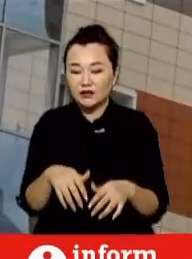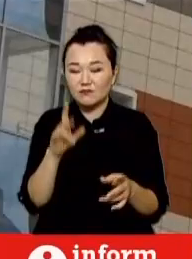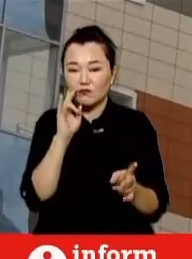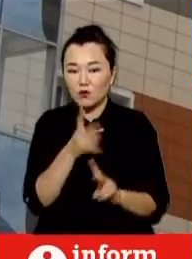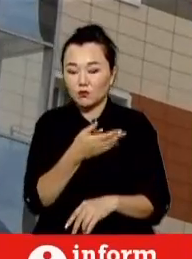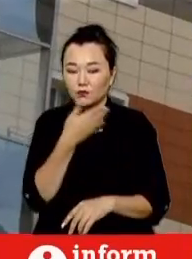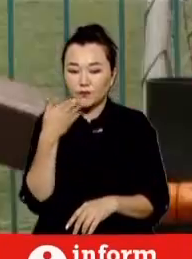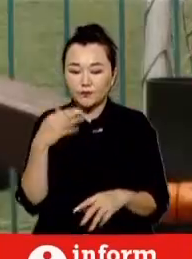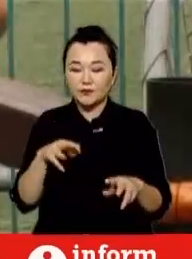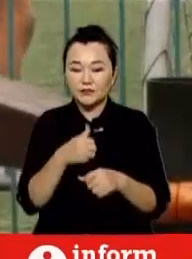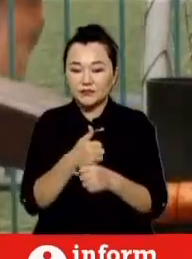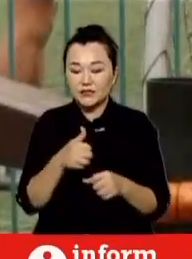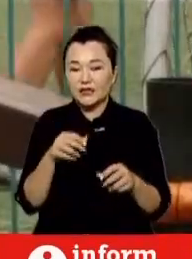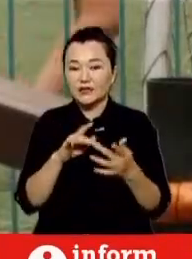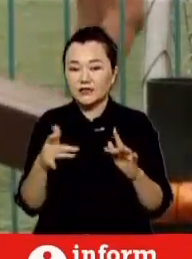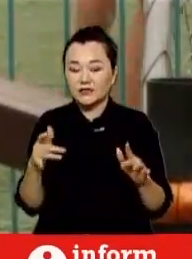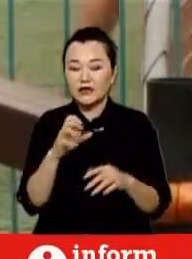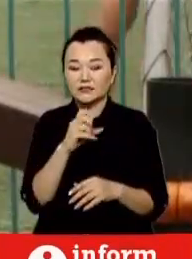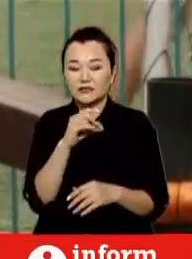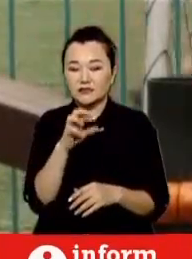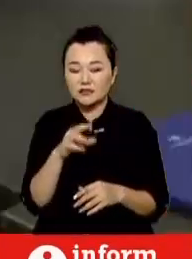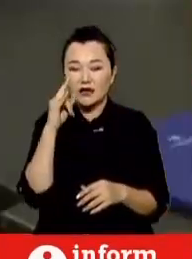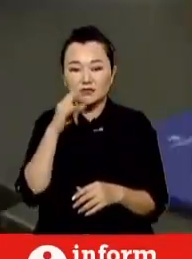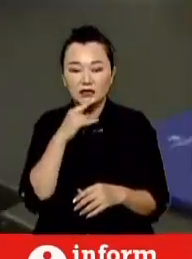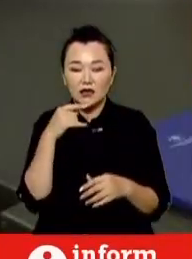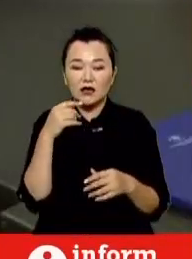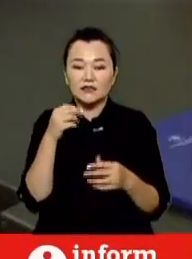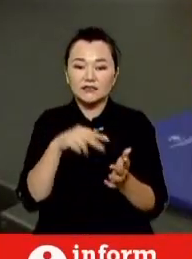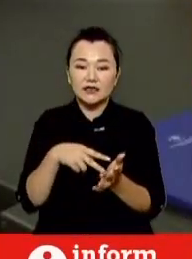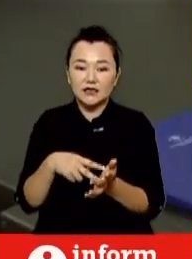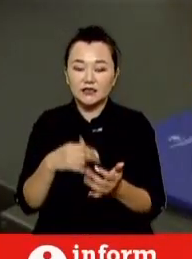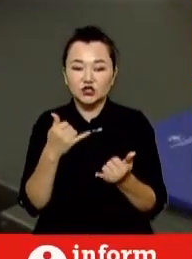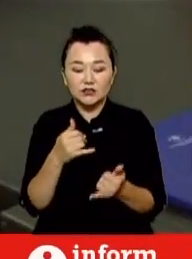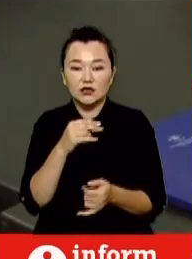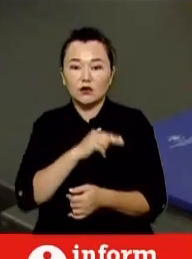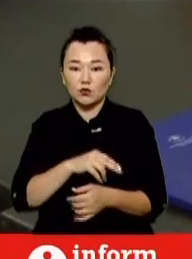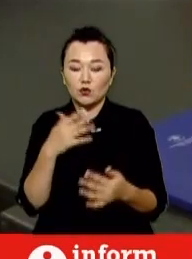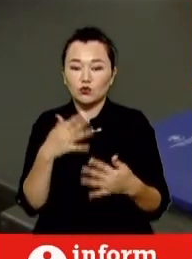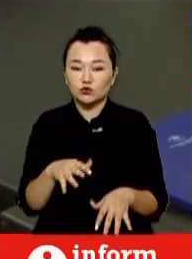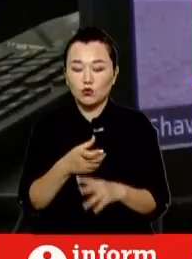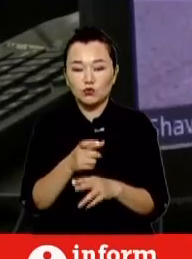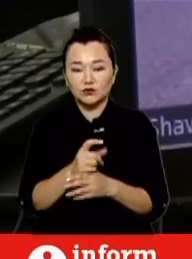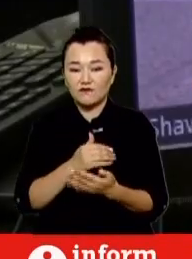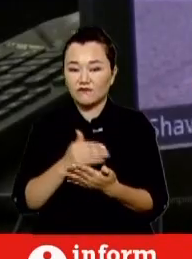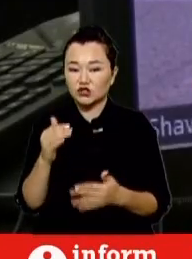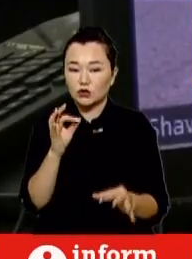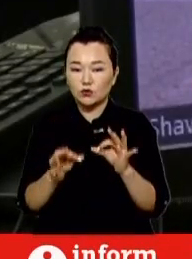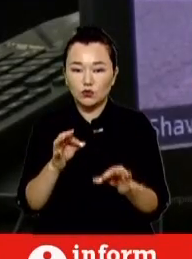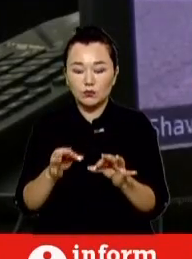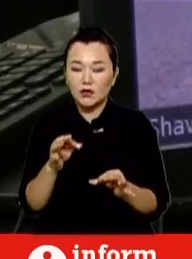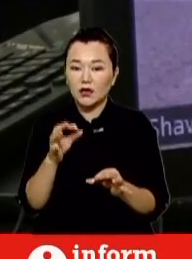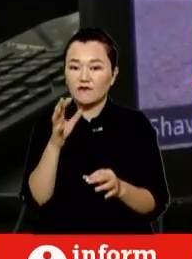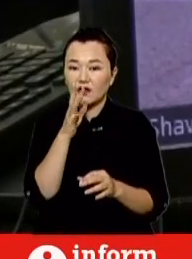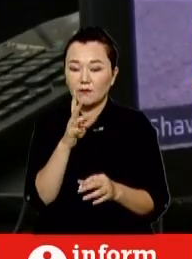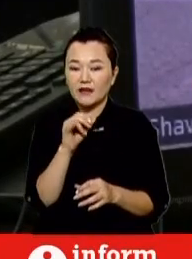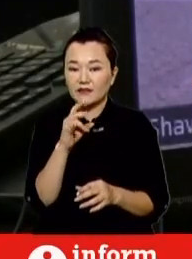непопулярным. Президент интернет-ассоциации Казахстана полагает, что цены на действующие тарифы уже сверх нормы. Более того, в период